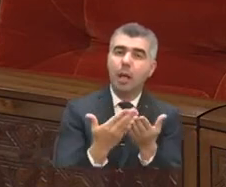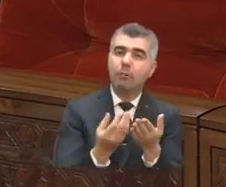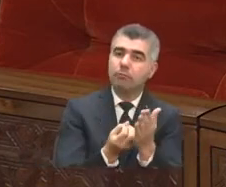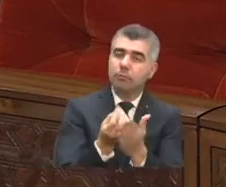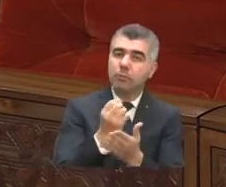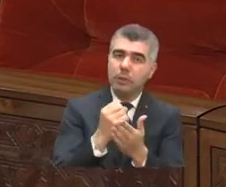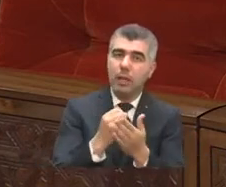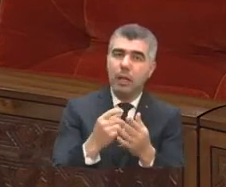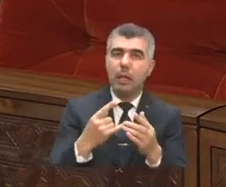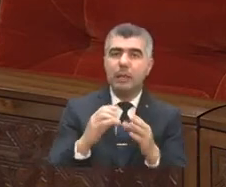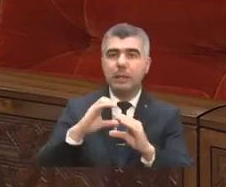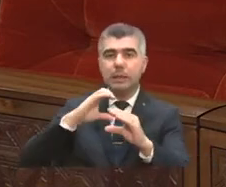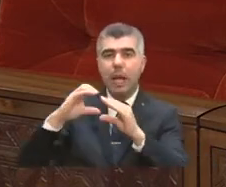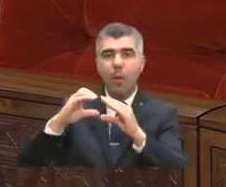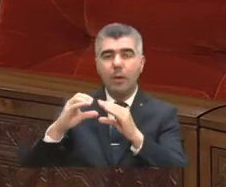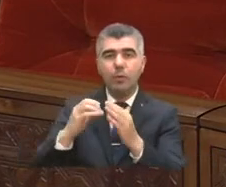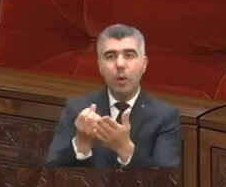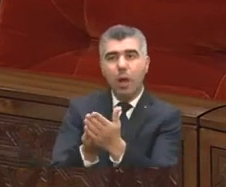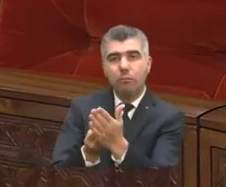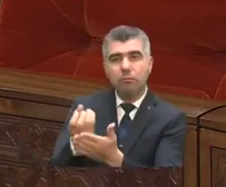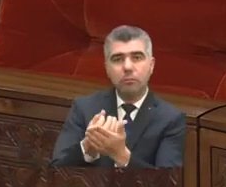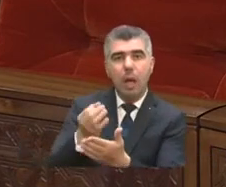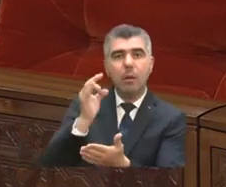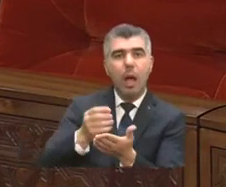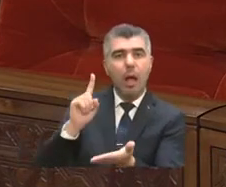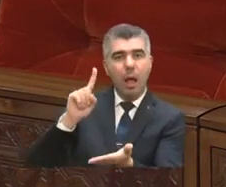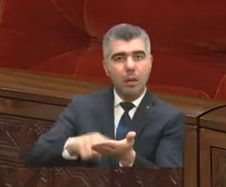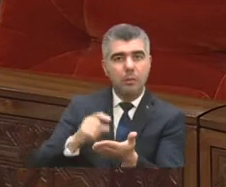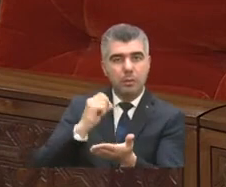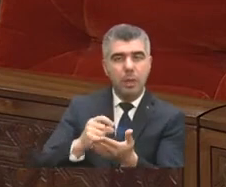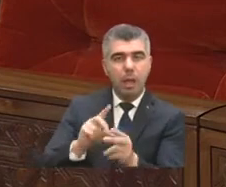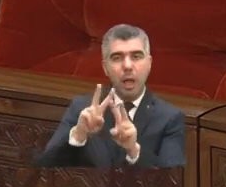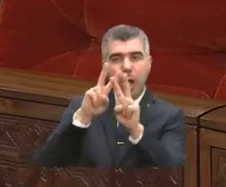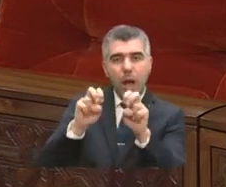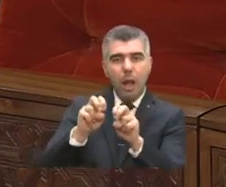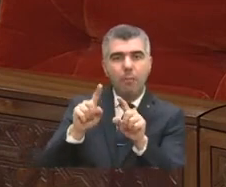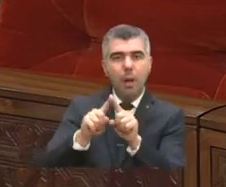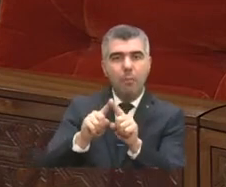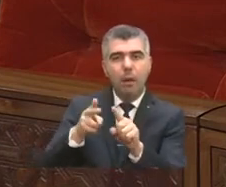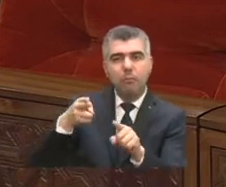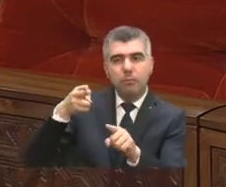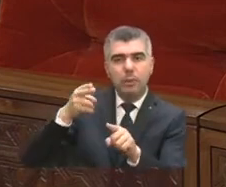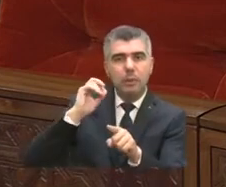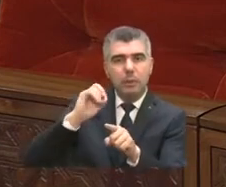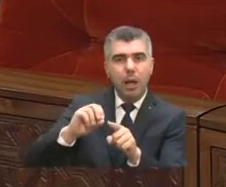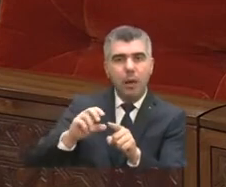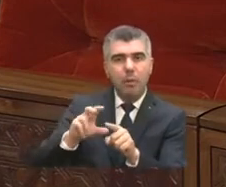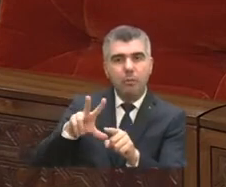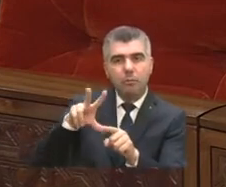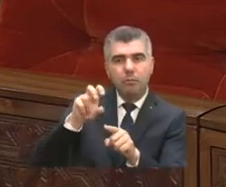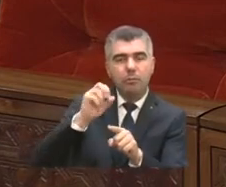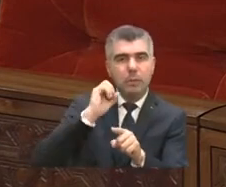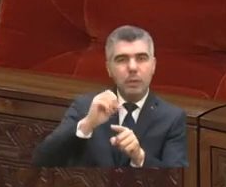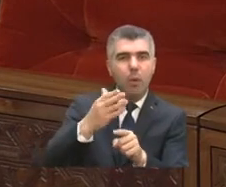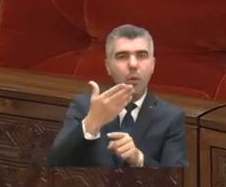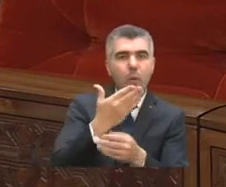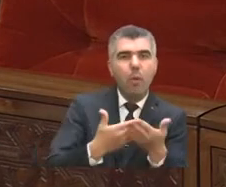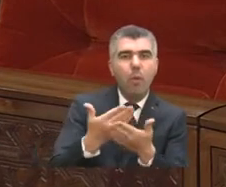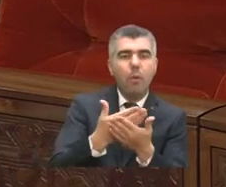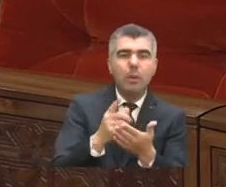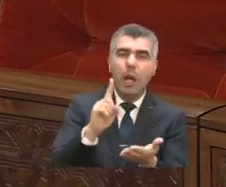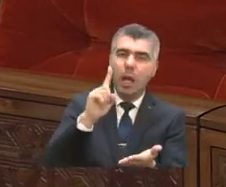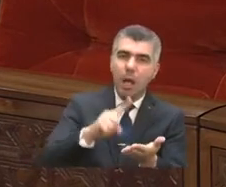والتحسيس، وأيضا وبالطبع تقوية منظومة المراقبة الطرقية من خلال توفير المعدات والوسائل التقنية